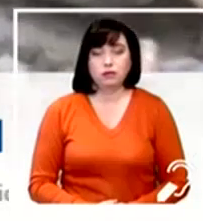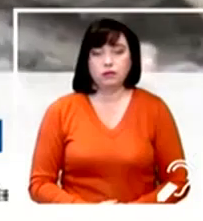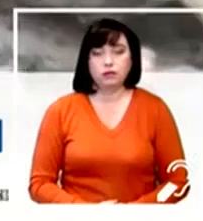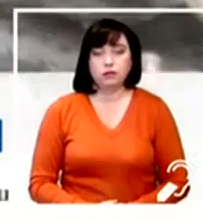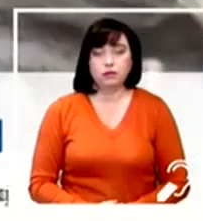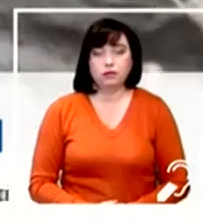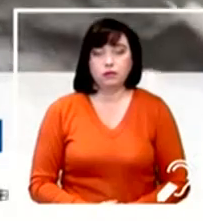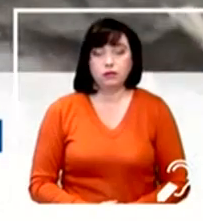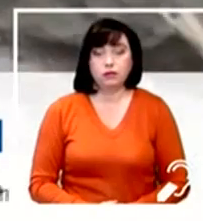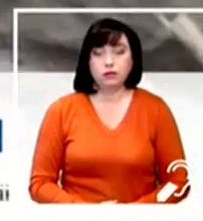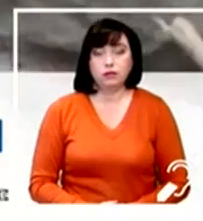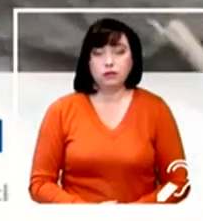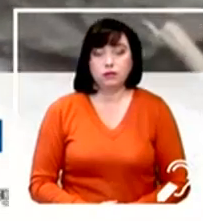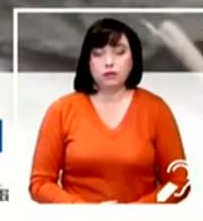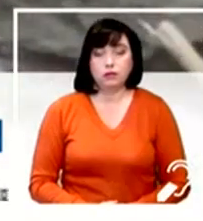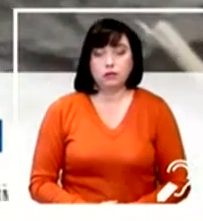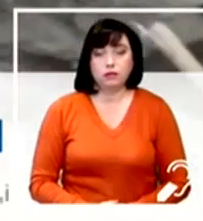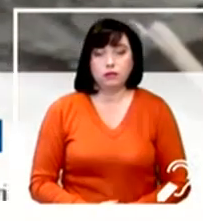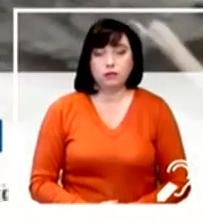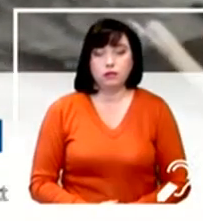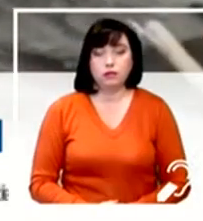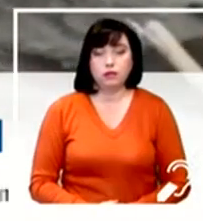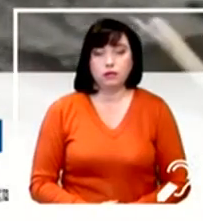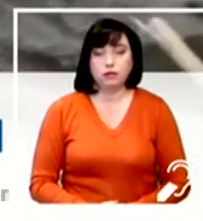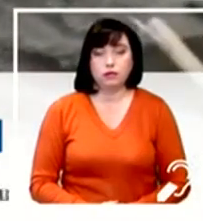portato via lampioni, ha portato via qualsiasi cosa,